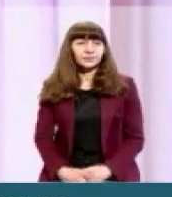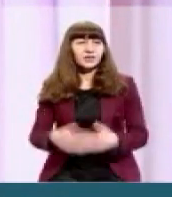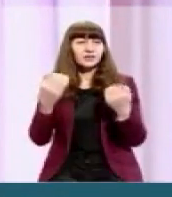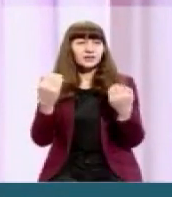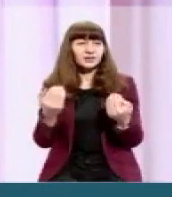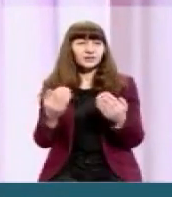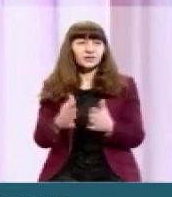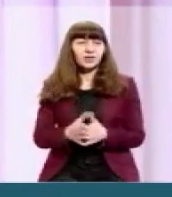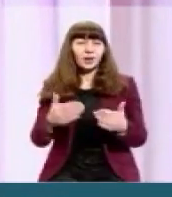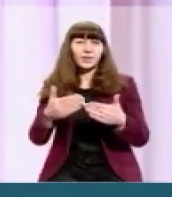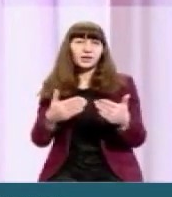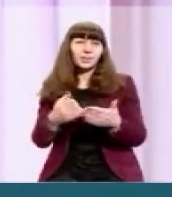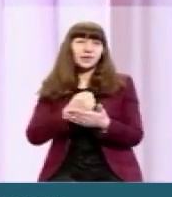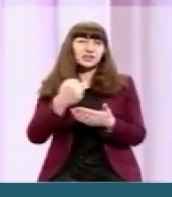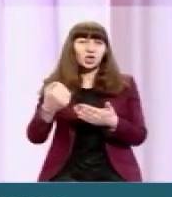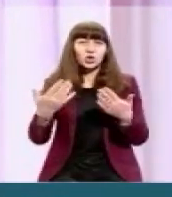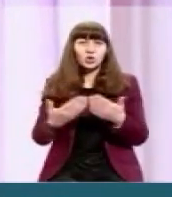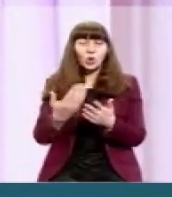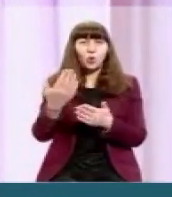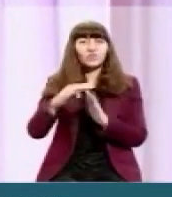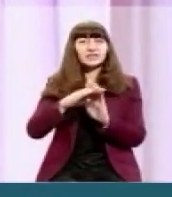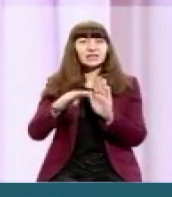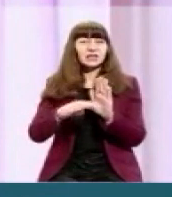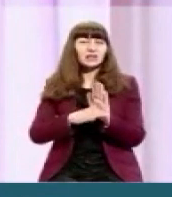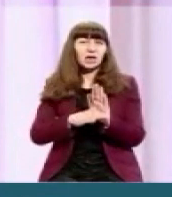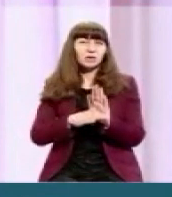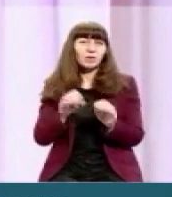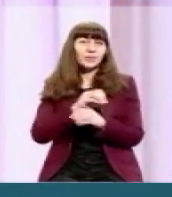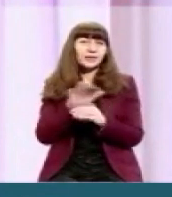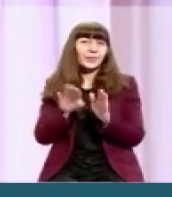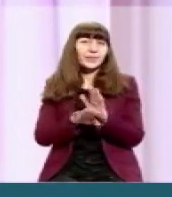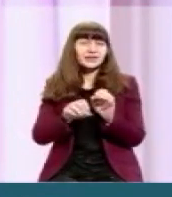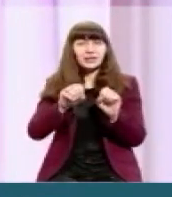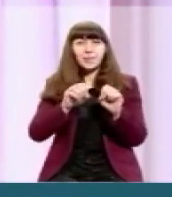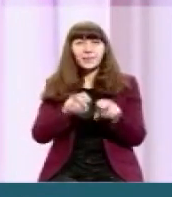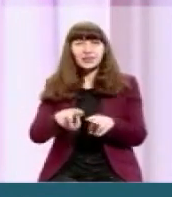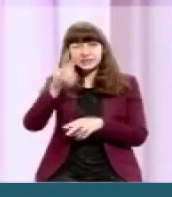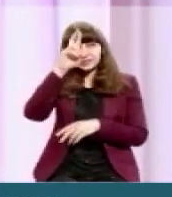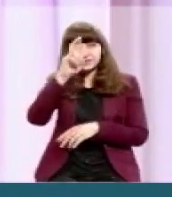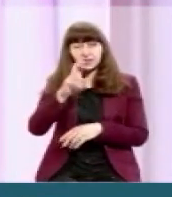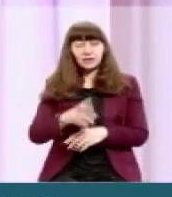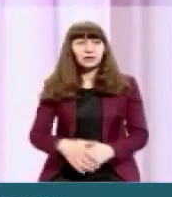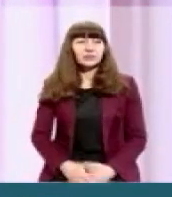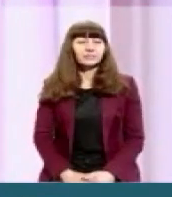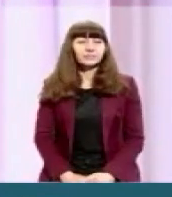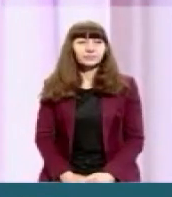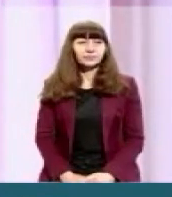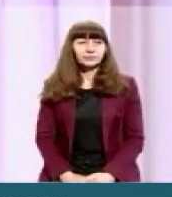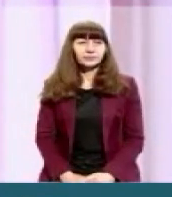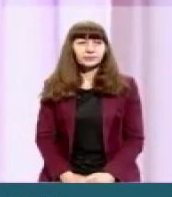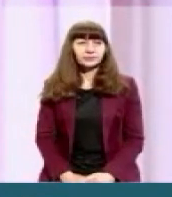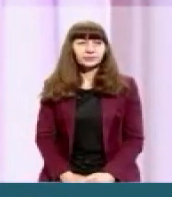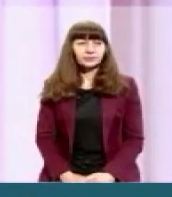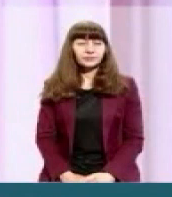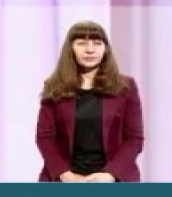Сегодня перед нами стоят новые задачи по поддержанию общественной безопасности в стране и дальнейшему количественному реформированию войск, а